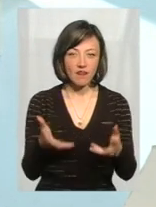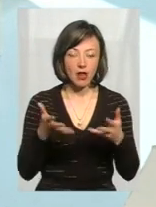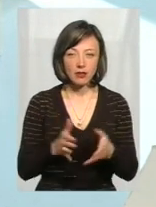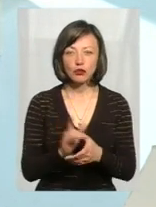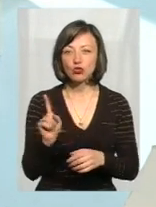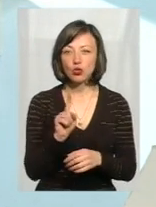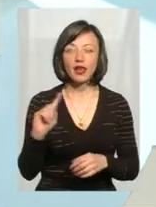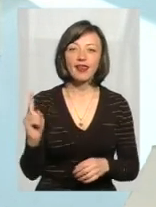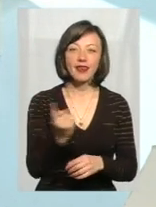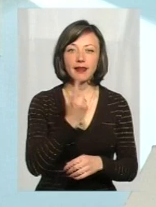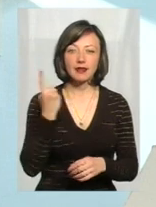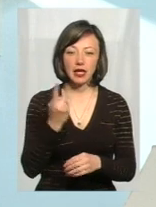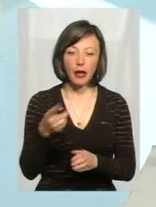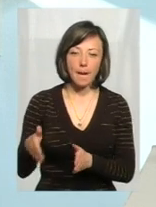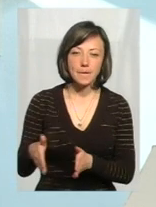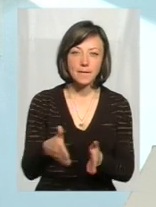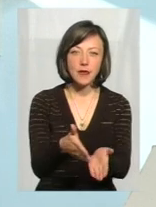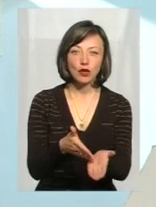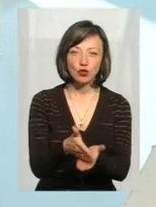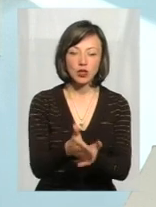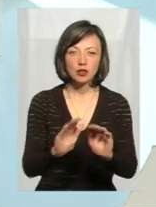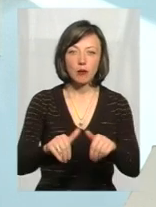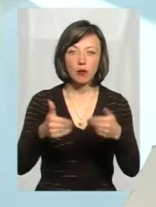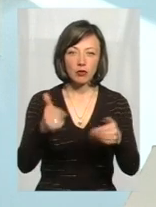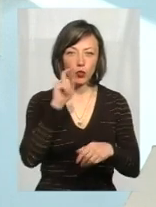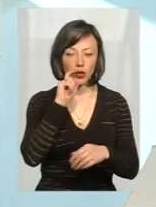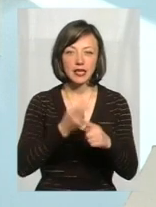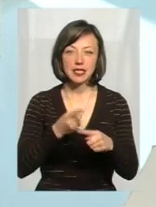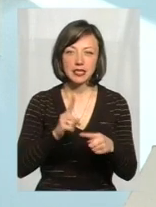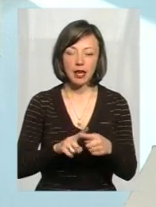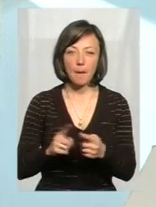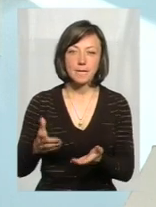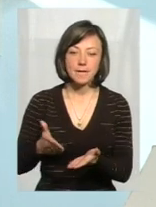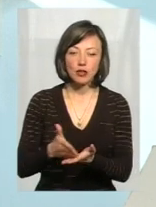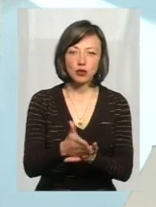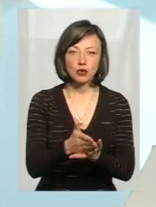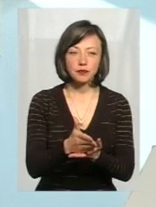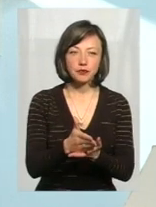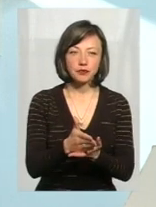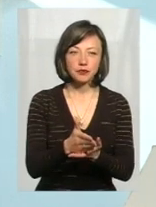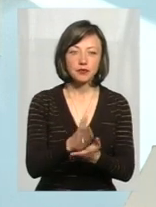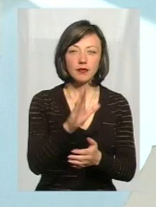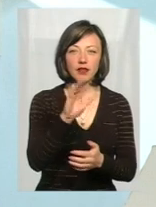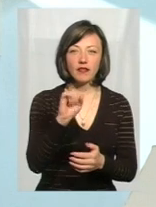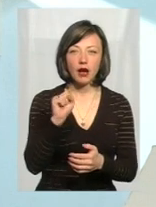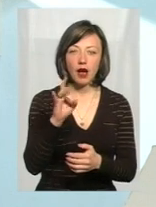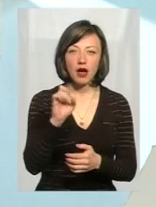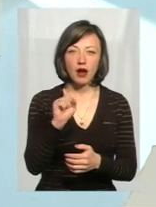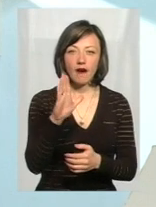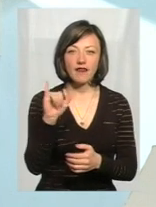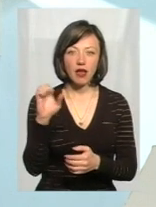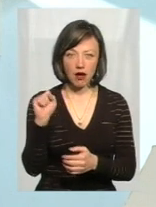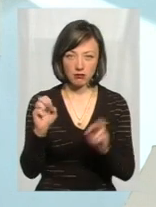що єдиний маршрут, який поки що змогла запропонувати Україна, це маршрут Via Regia, який